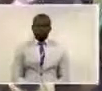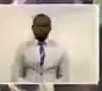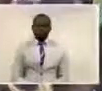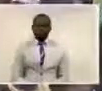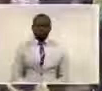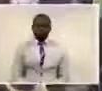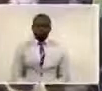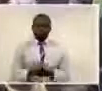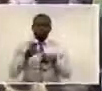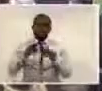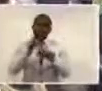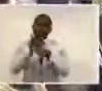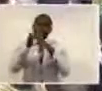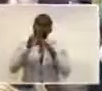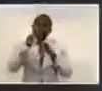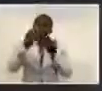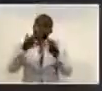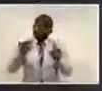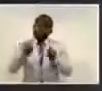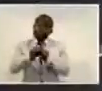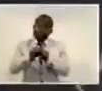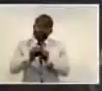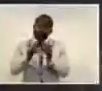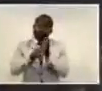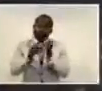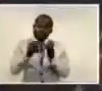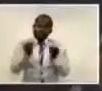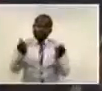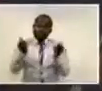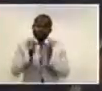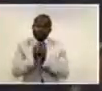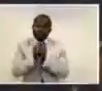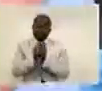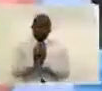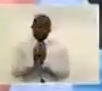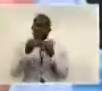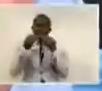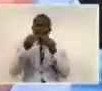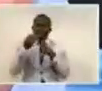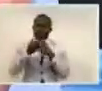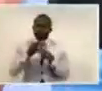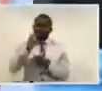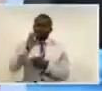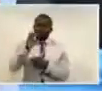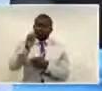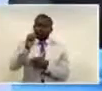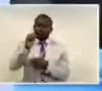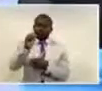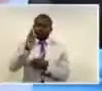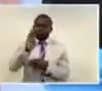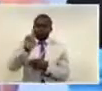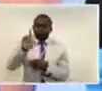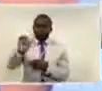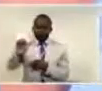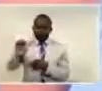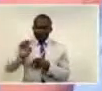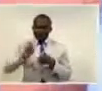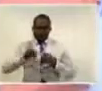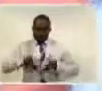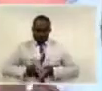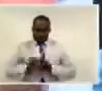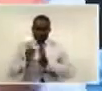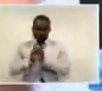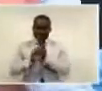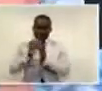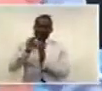Minisitiri kubwo nyine ntibirangirira aho iki kibazo mu gikemure. Murakoze nitwa Shizirunga Aimable abantu huye mu murenge wa